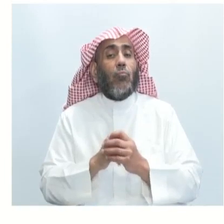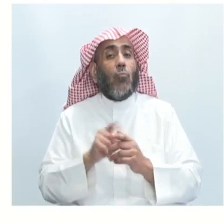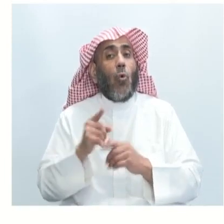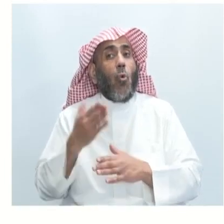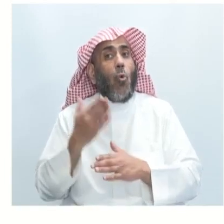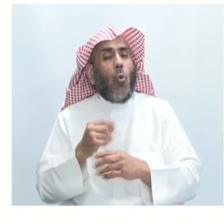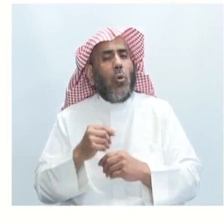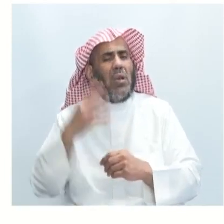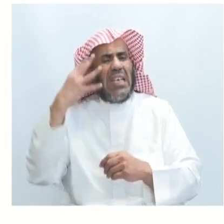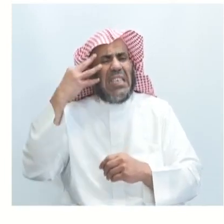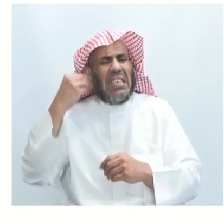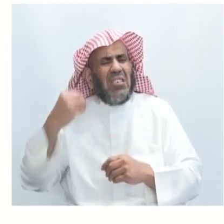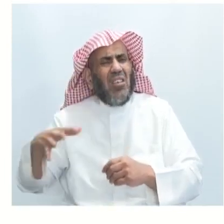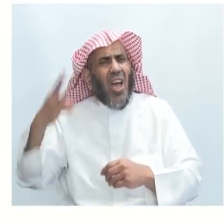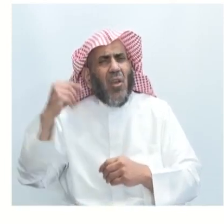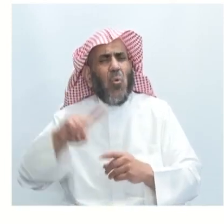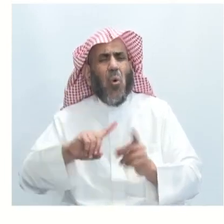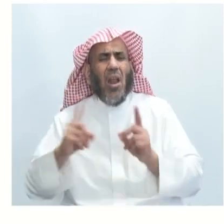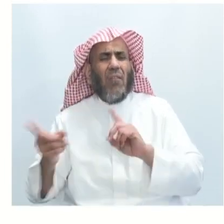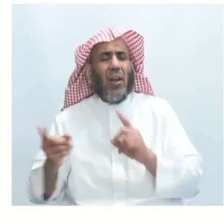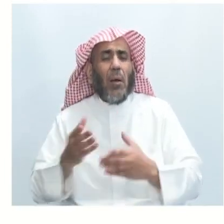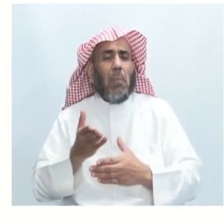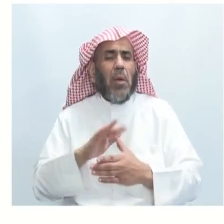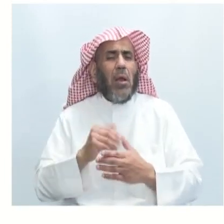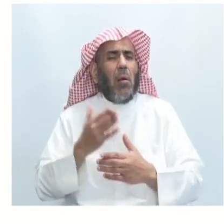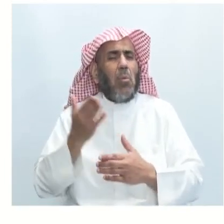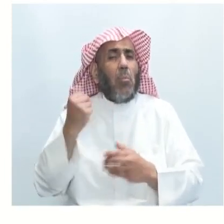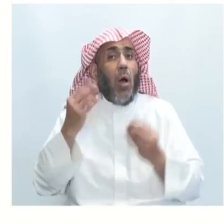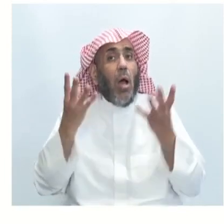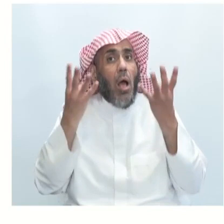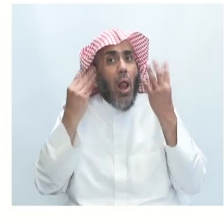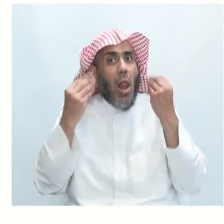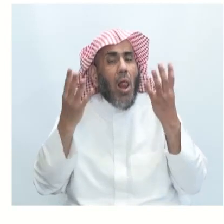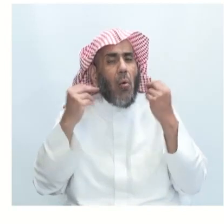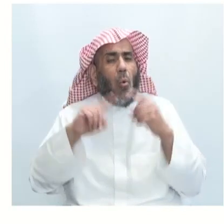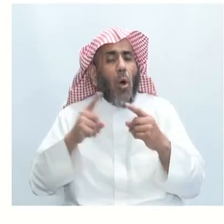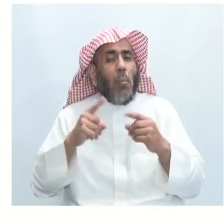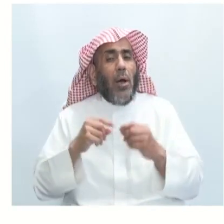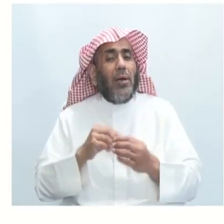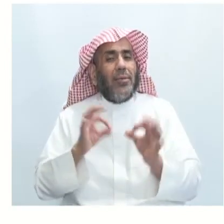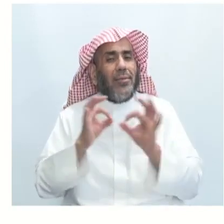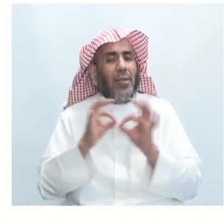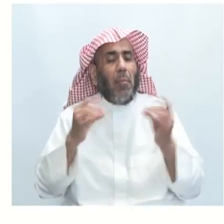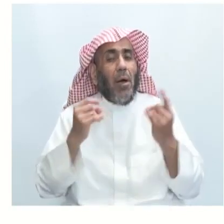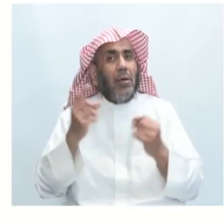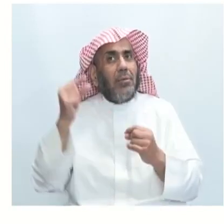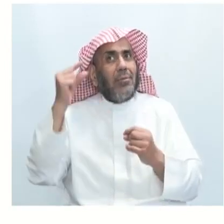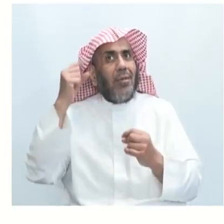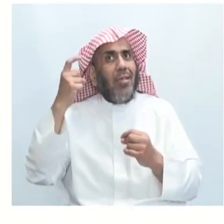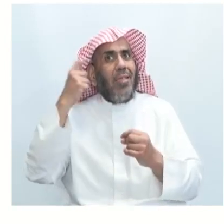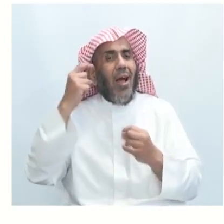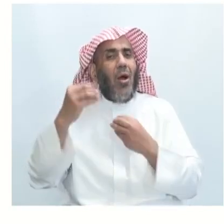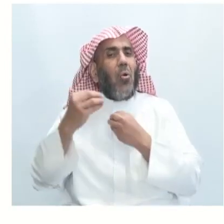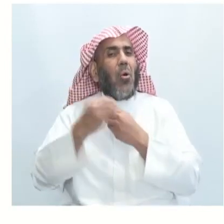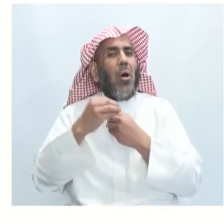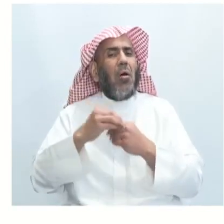ويعد النسيان هو الفرق بين ما سبق تعلمه وما تم تذكره بمعنى ان